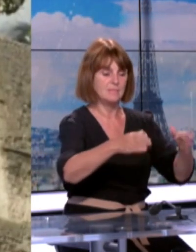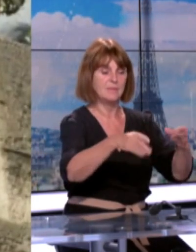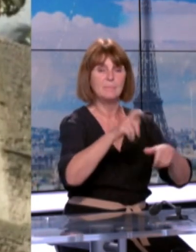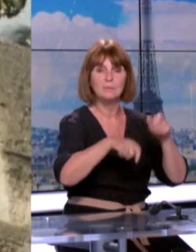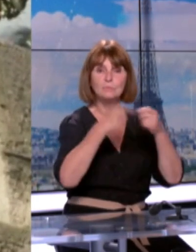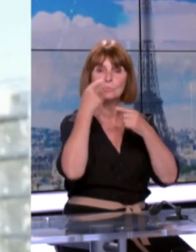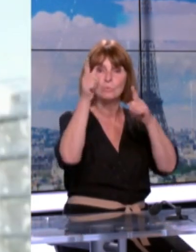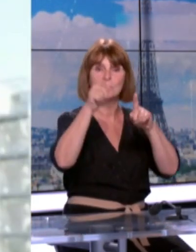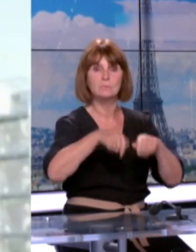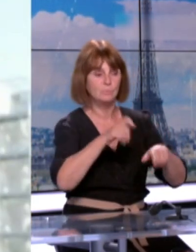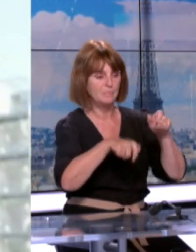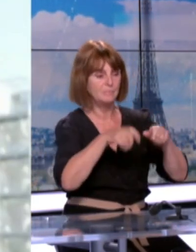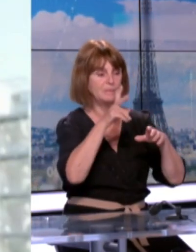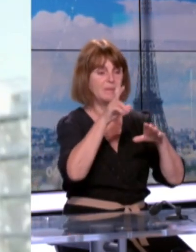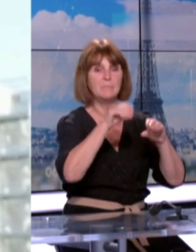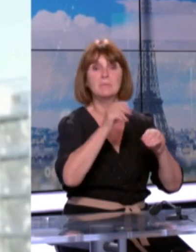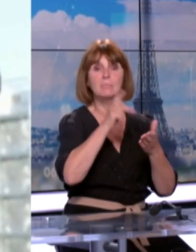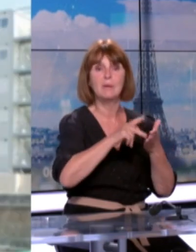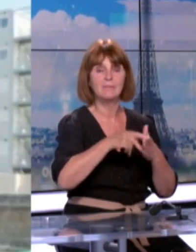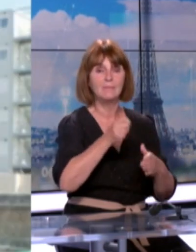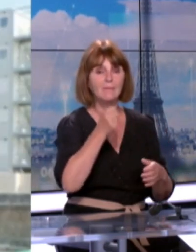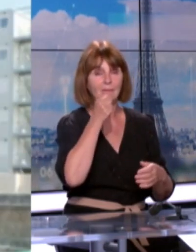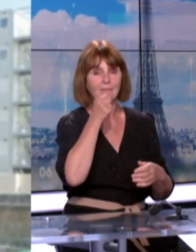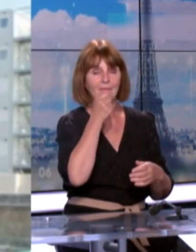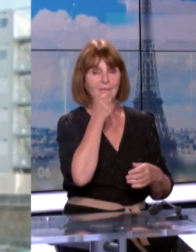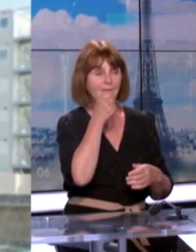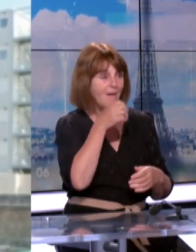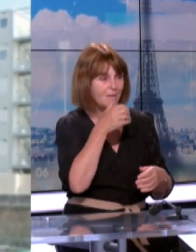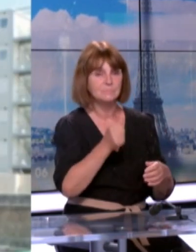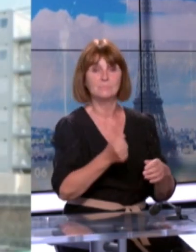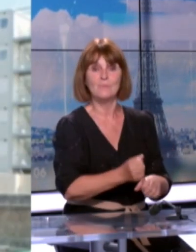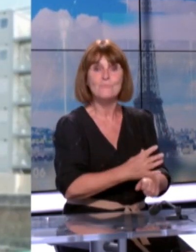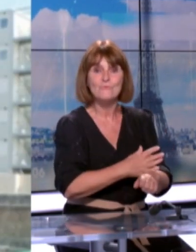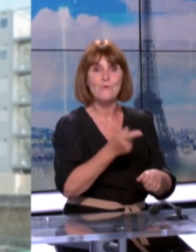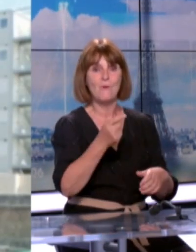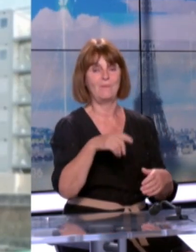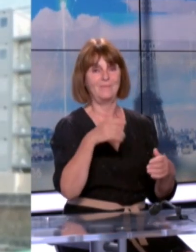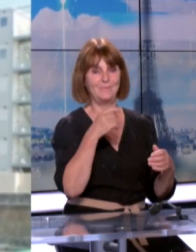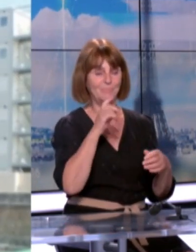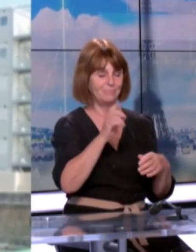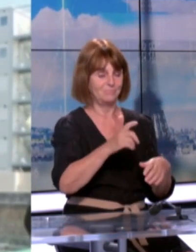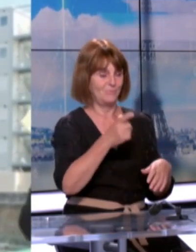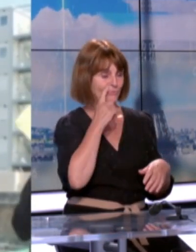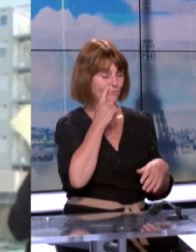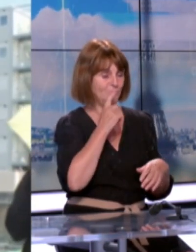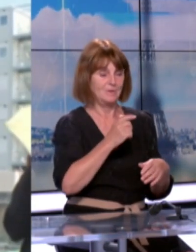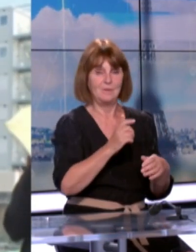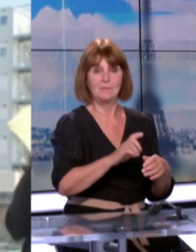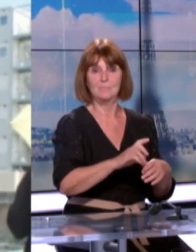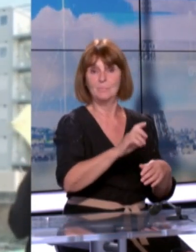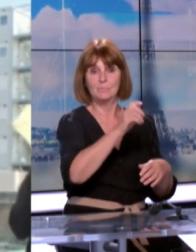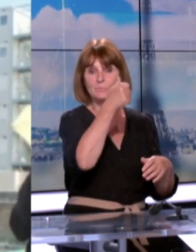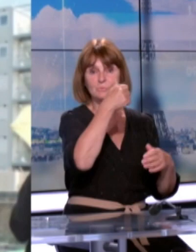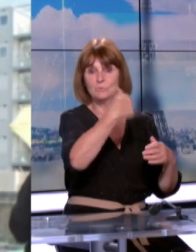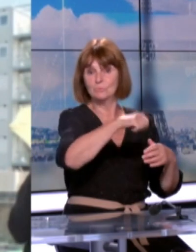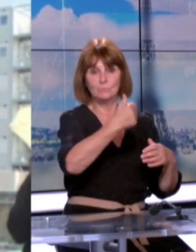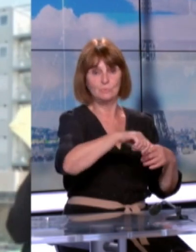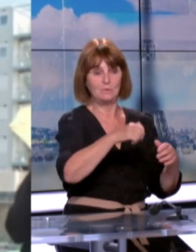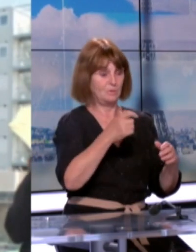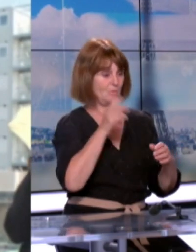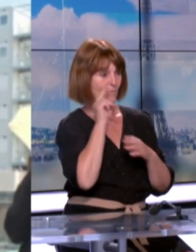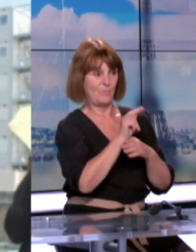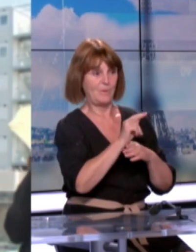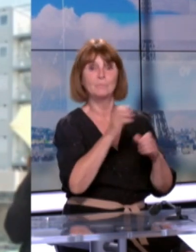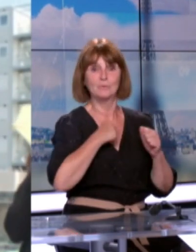sont ébahis. C'est très très émouvant. On ne verra plus jamais ça, c'est historique et j'ai pris plein de photos pour pouvoir les